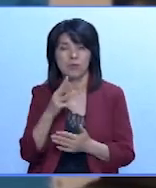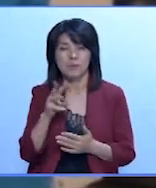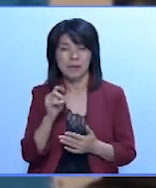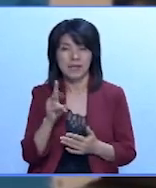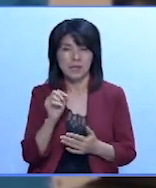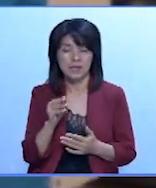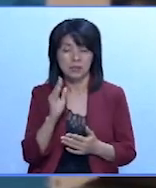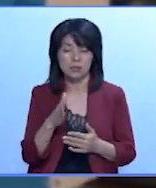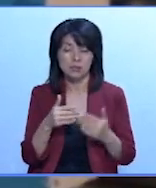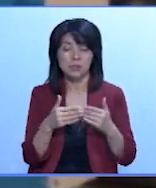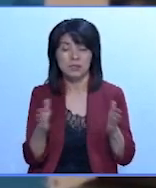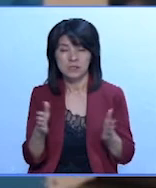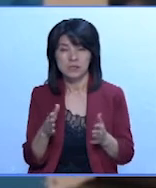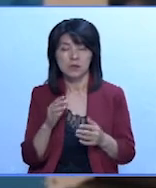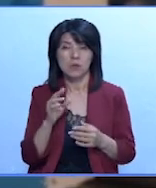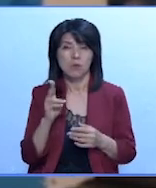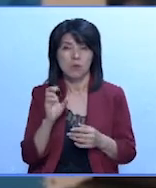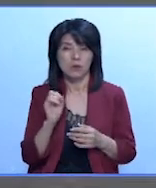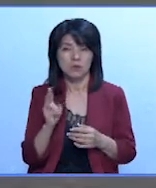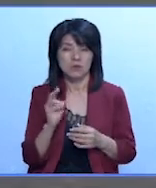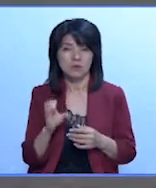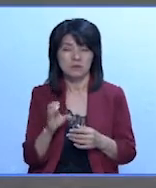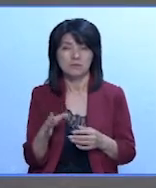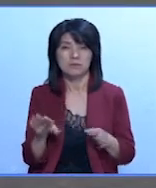үйірмелер ашылса, жаңа жұмыс орындары да пайда болмақ.